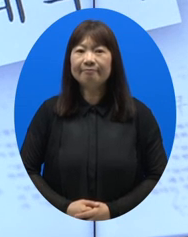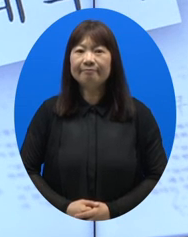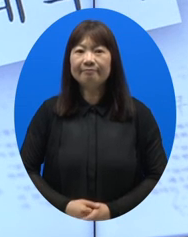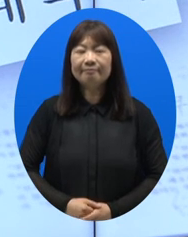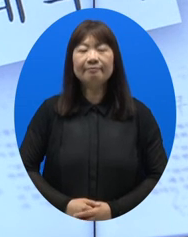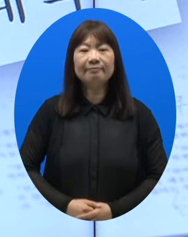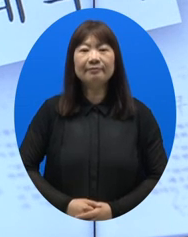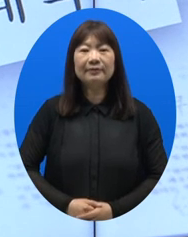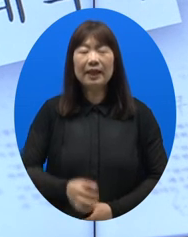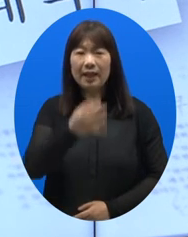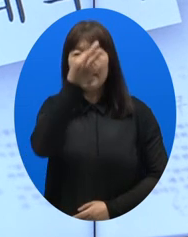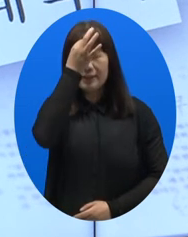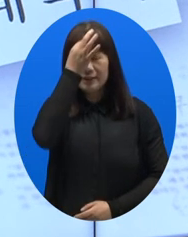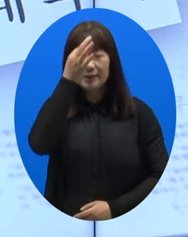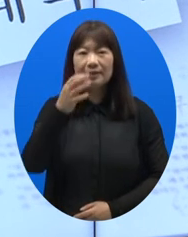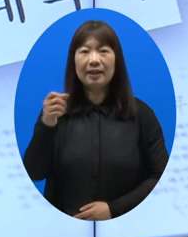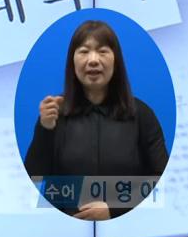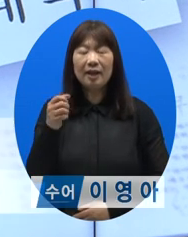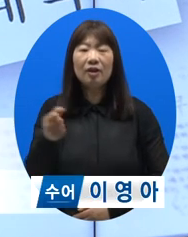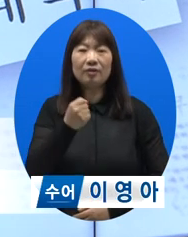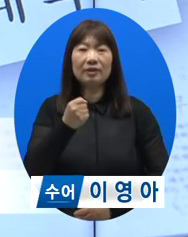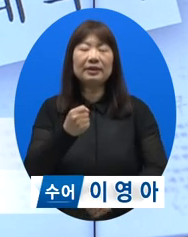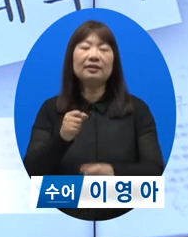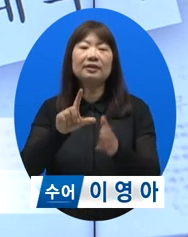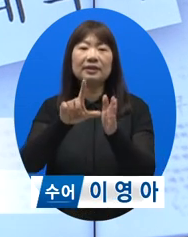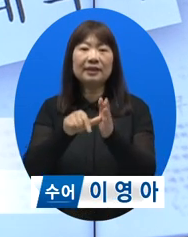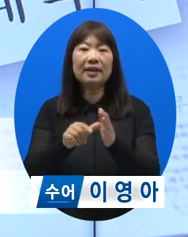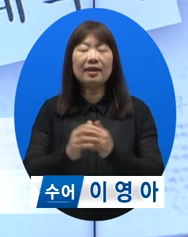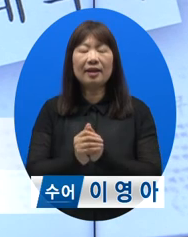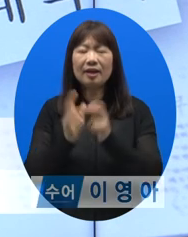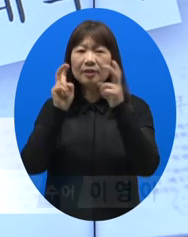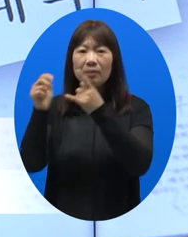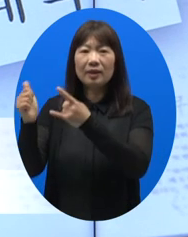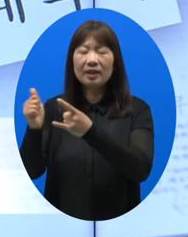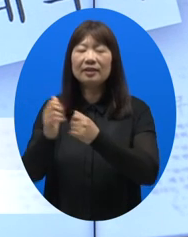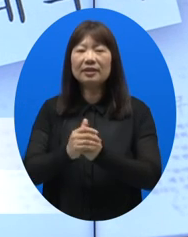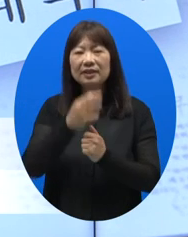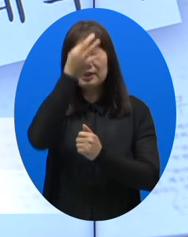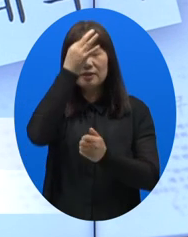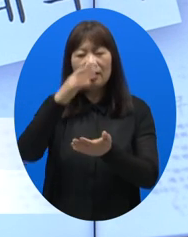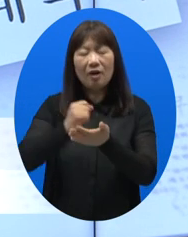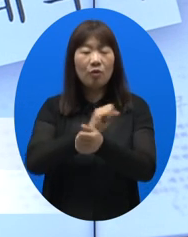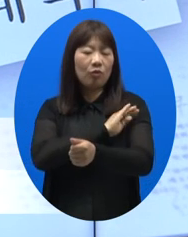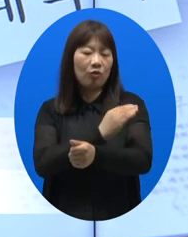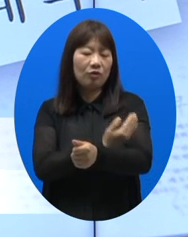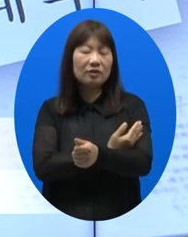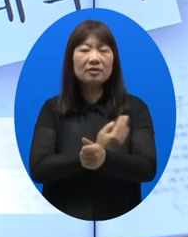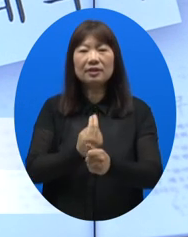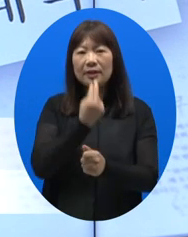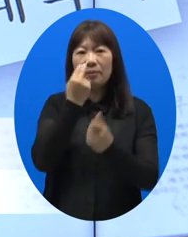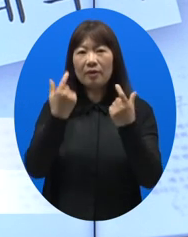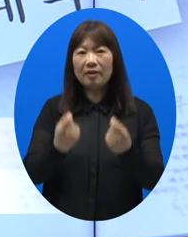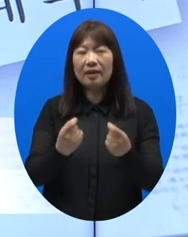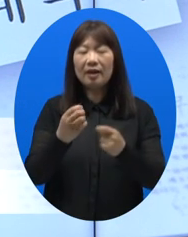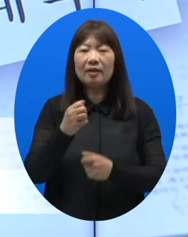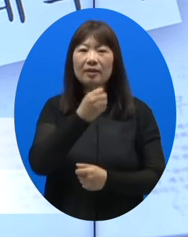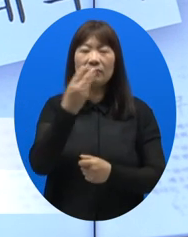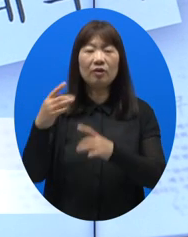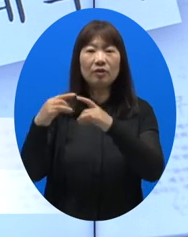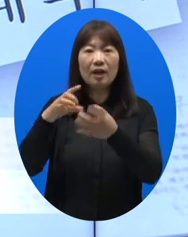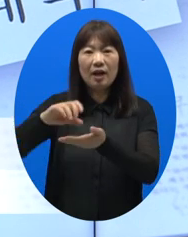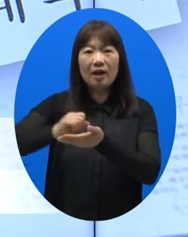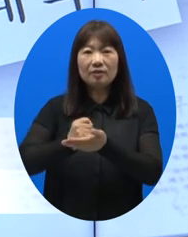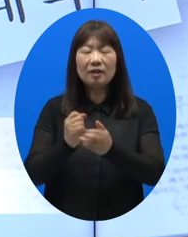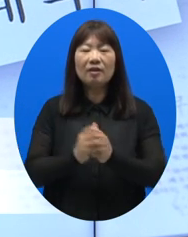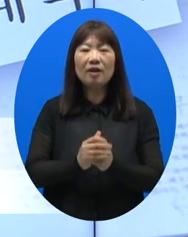기술 패권 시대 기술의 소일거리 & 컨 기업 입장에선 생명과도 같은 데요 경우도 는 삼성전자가 보유한 특허를